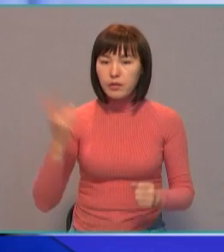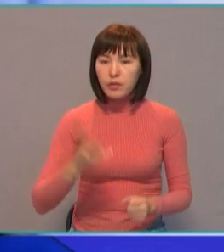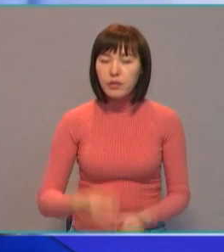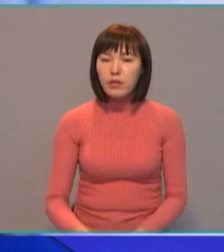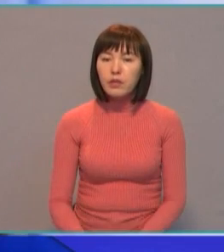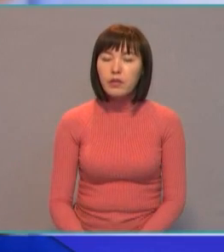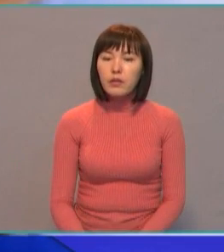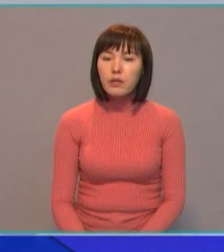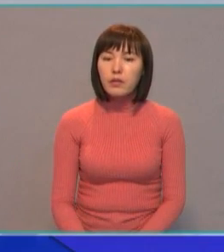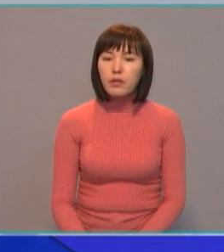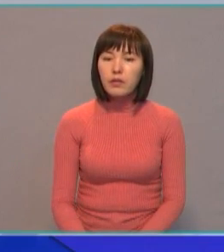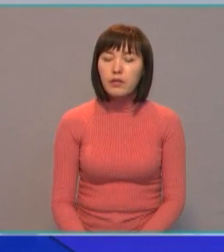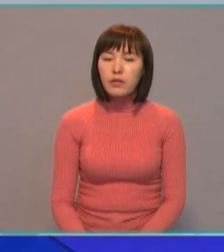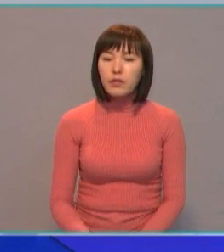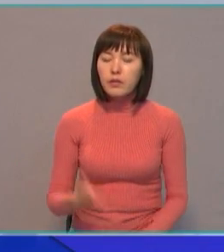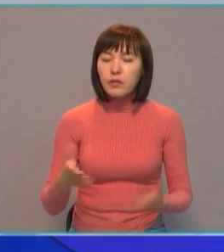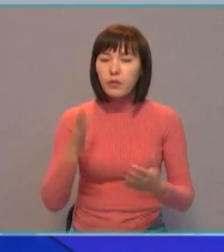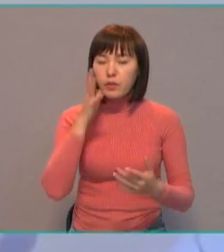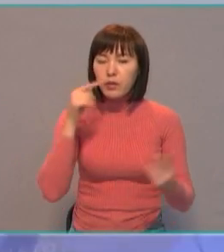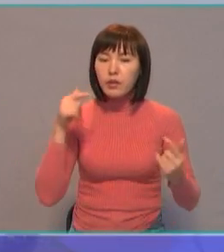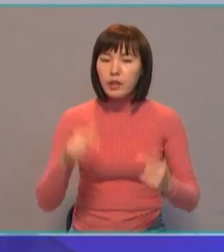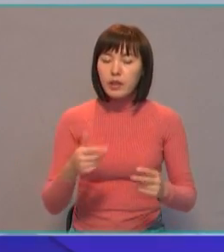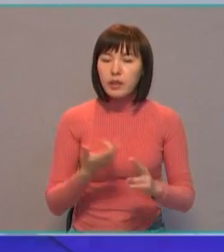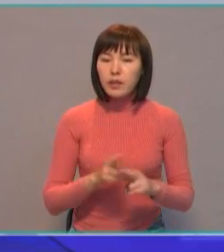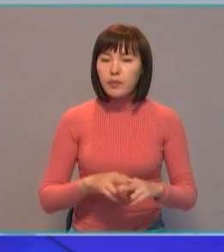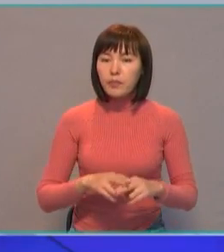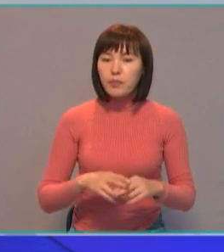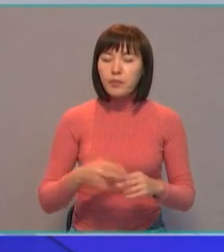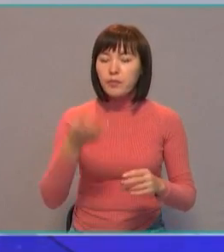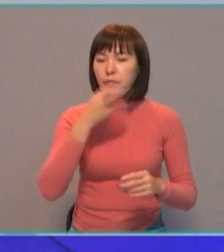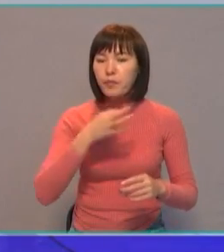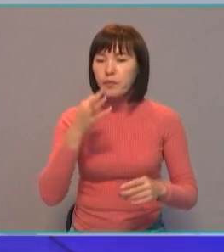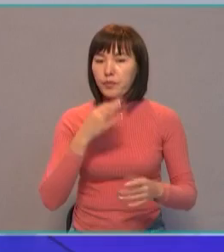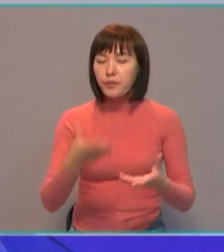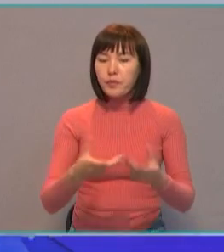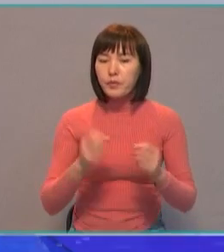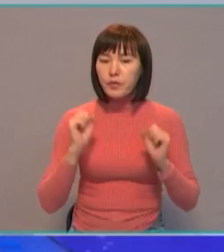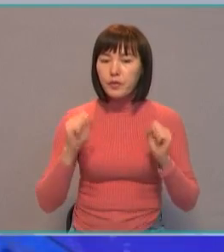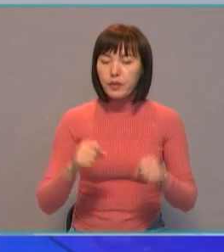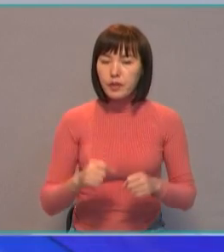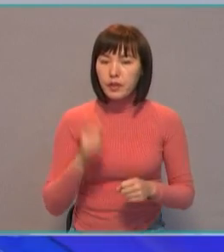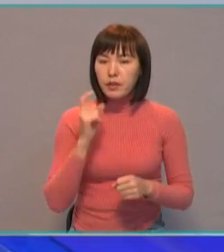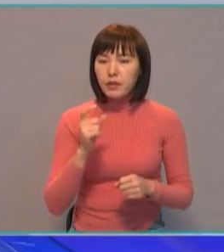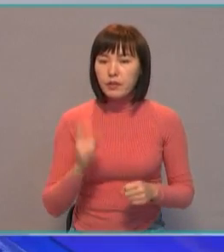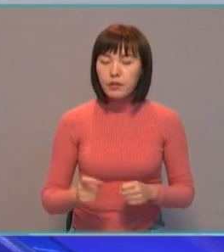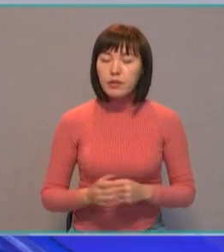қажет, дейді дәрігерлер. Егер де уақытылы осы аталған препараттарды қабылдайтын болса